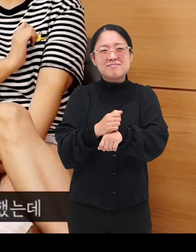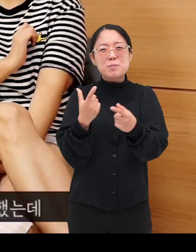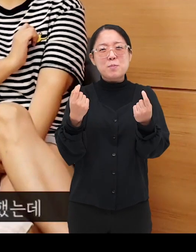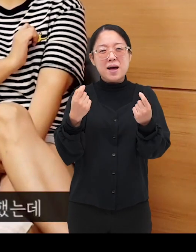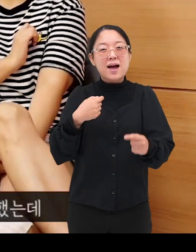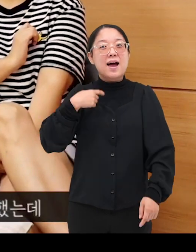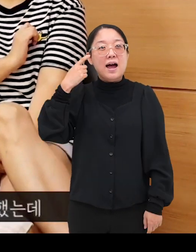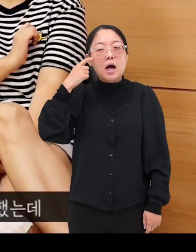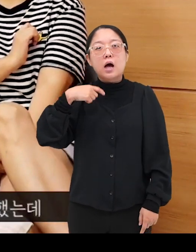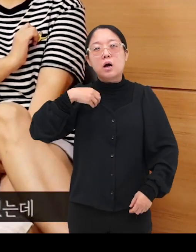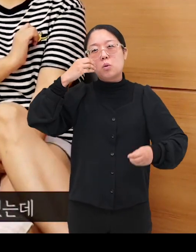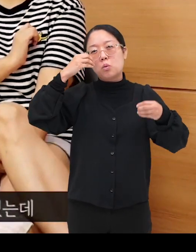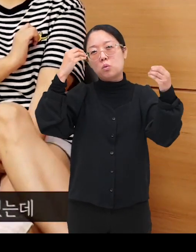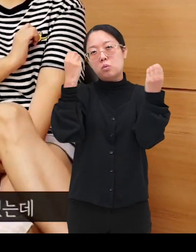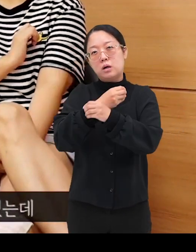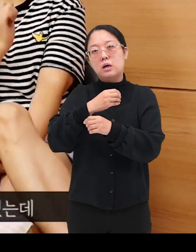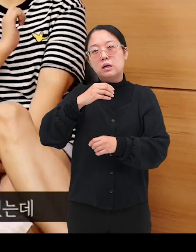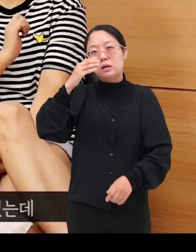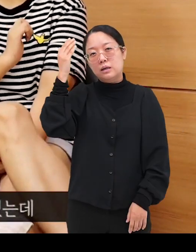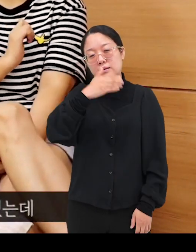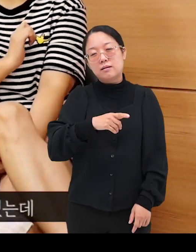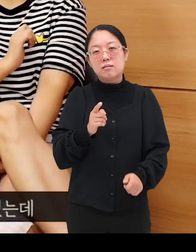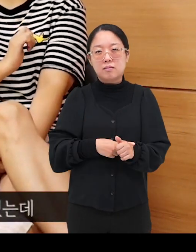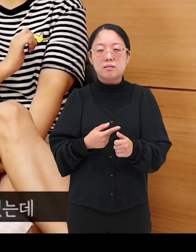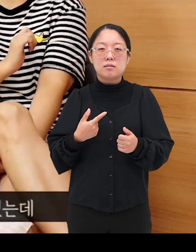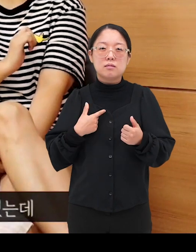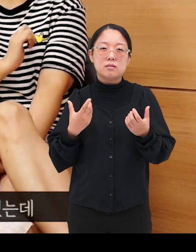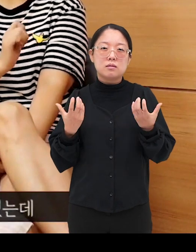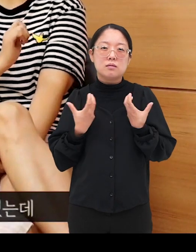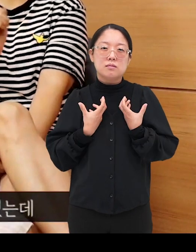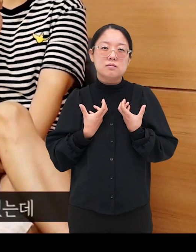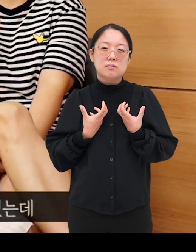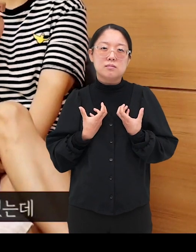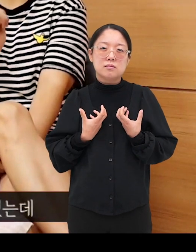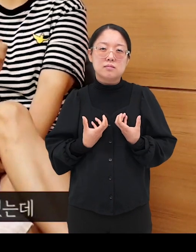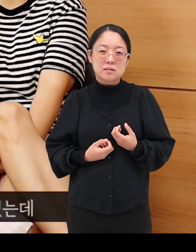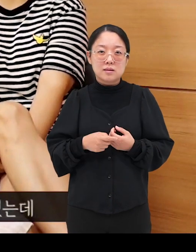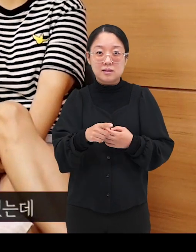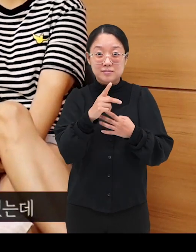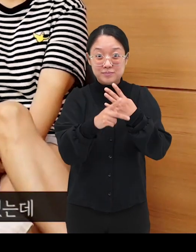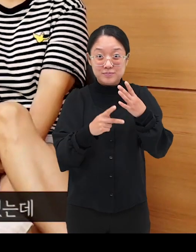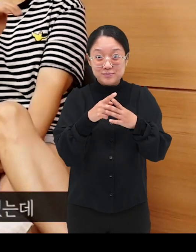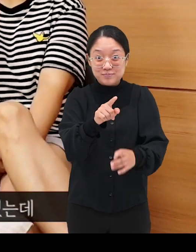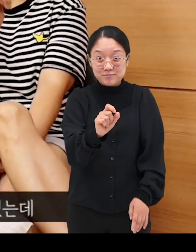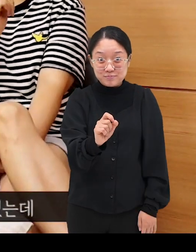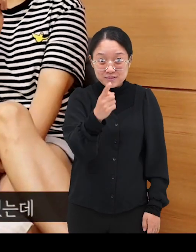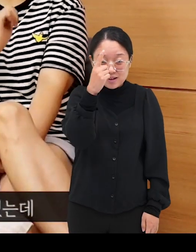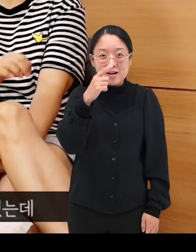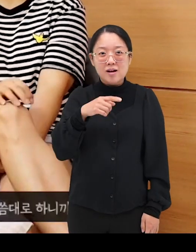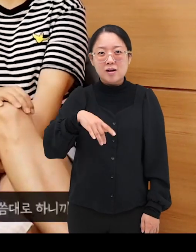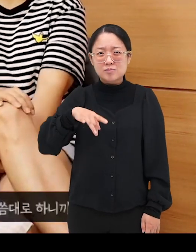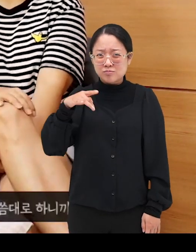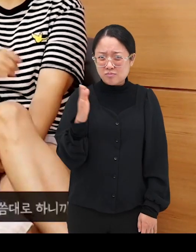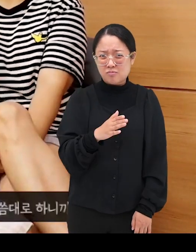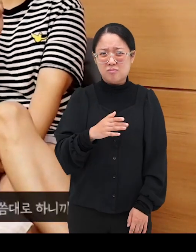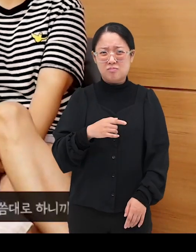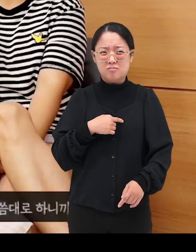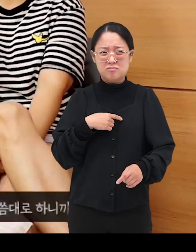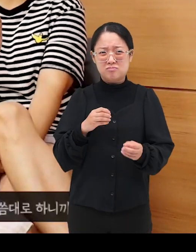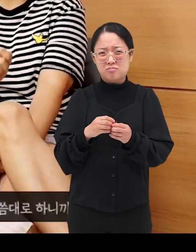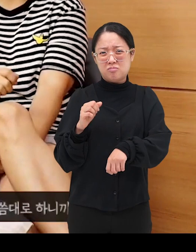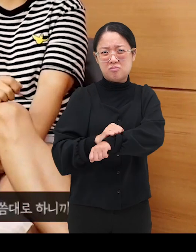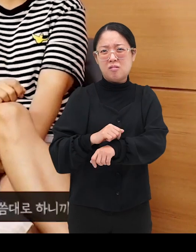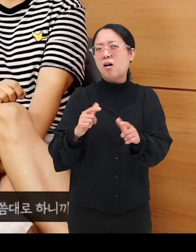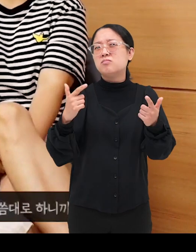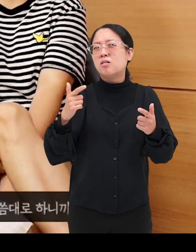쓴다고 생각을 했는데 나는 착각했구나라는 생각을 하면서 되게 좀 좌절도 했었는데 이 프로그램을 통해서 처음부터 잘